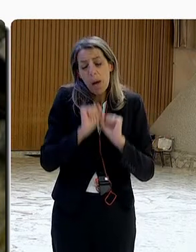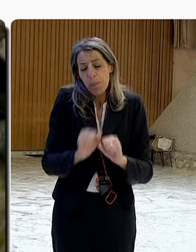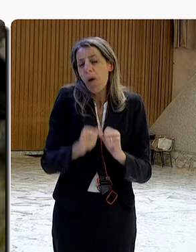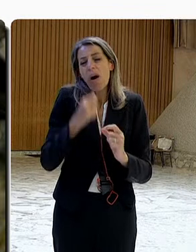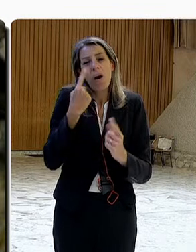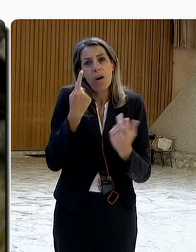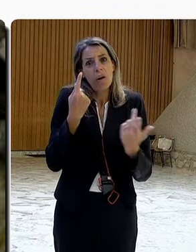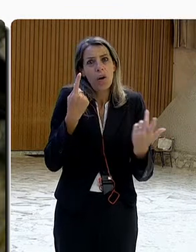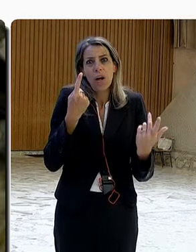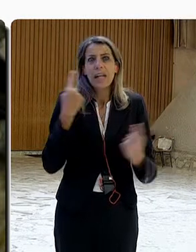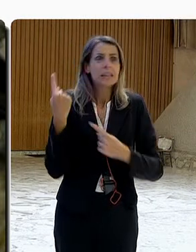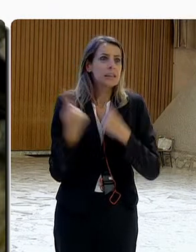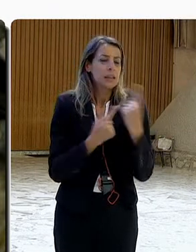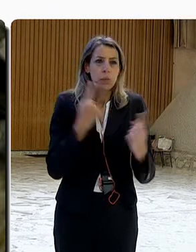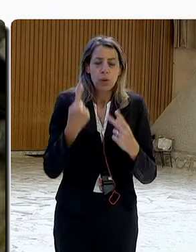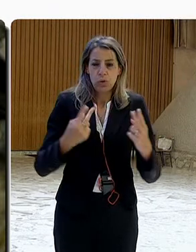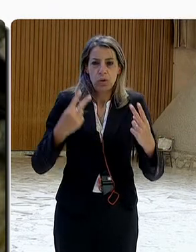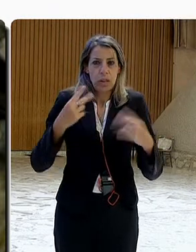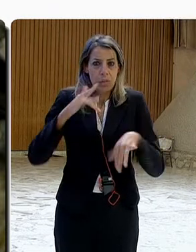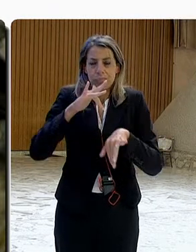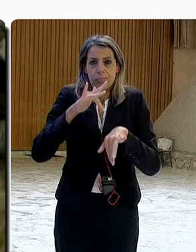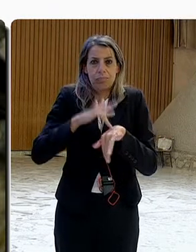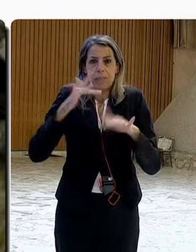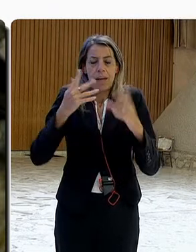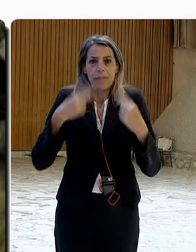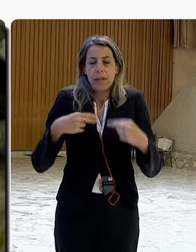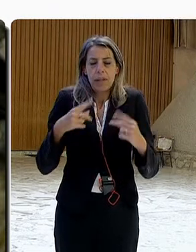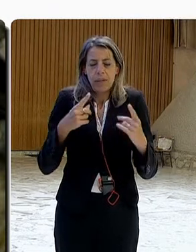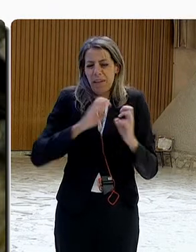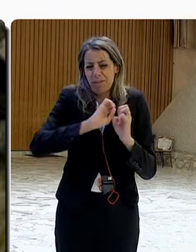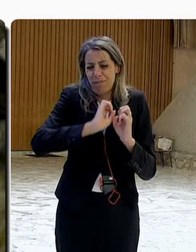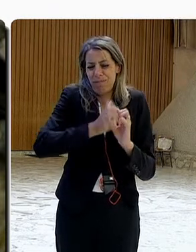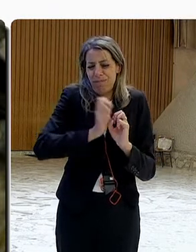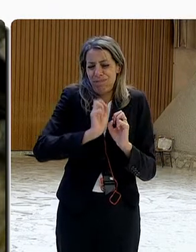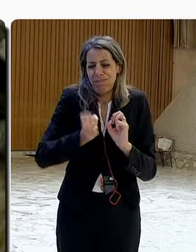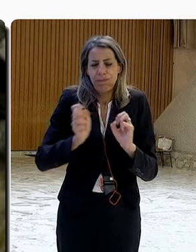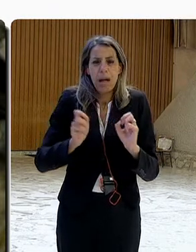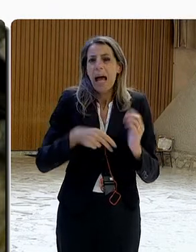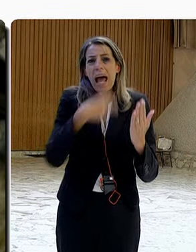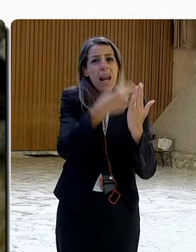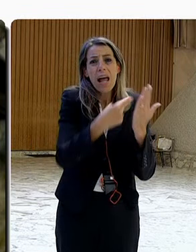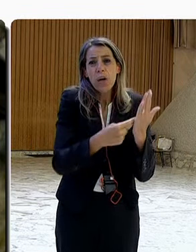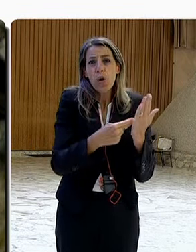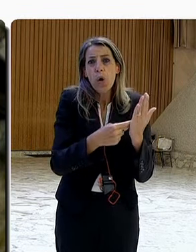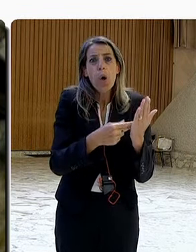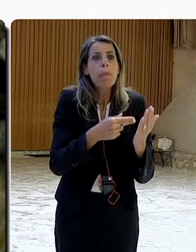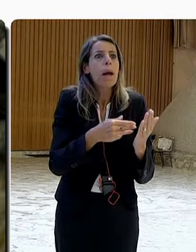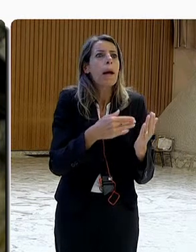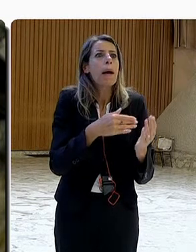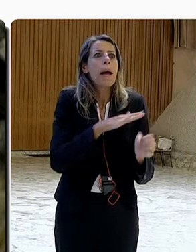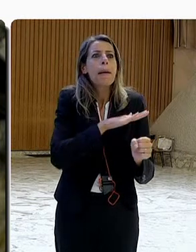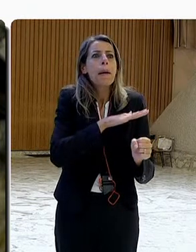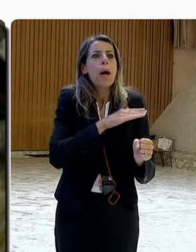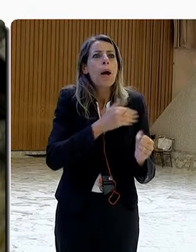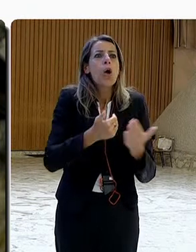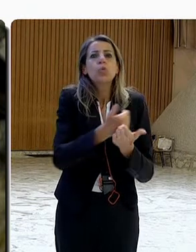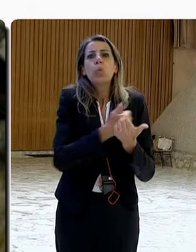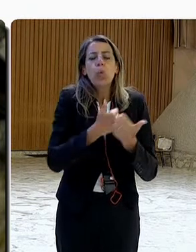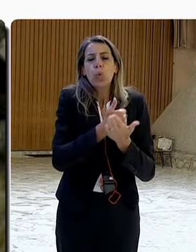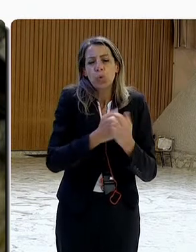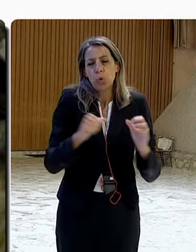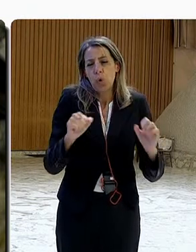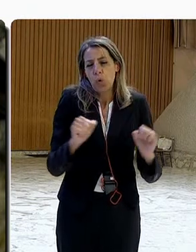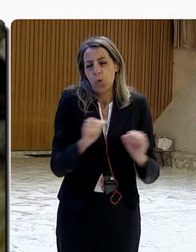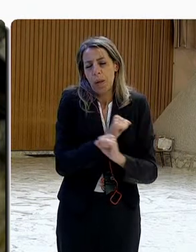potrebbe ritrovarsi a vivere o che non sarà mai completo, ma si tratta di